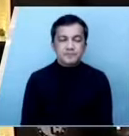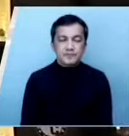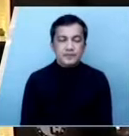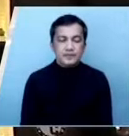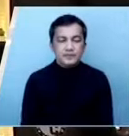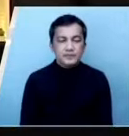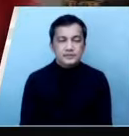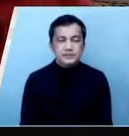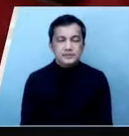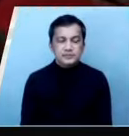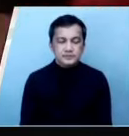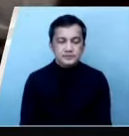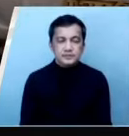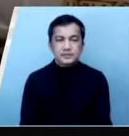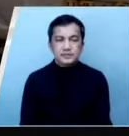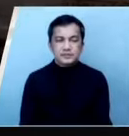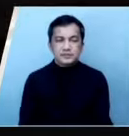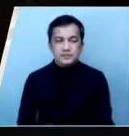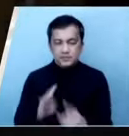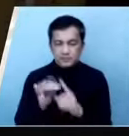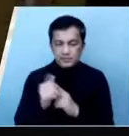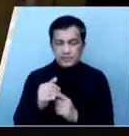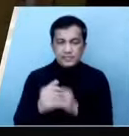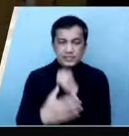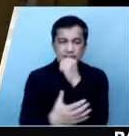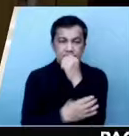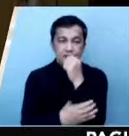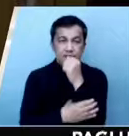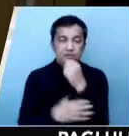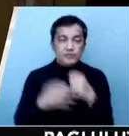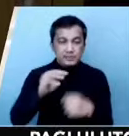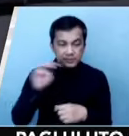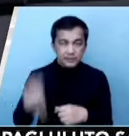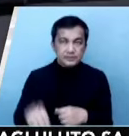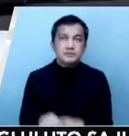Sa isang barangay sa Sampaloc, Maynila, pwede na muling